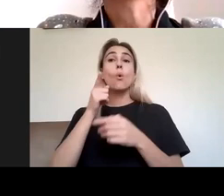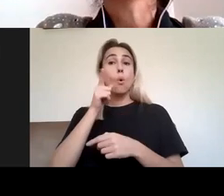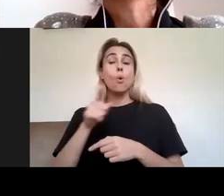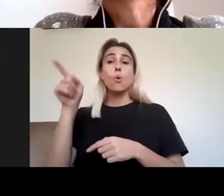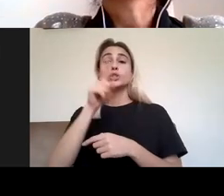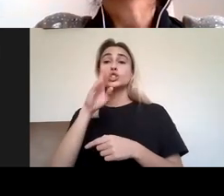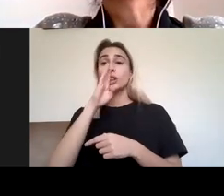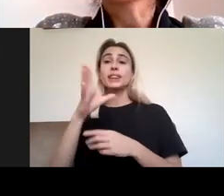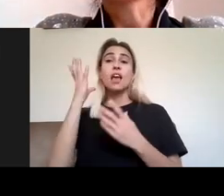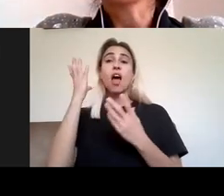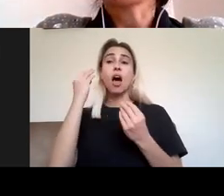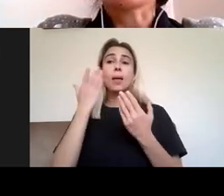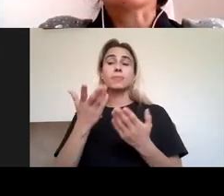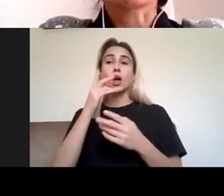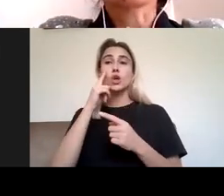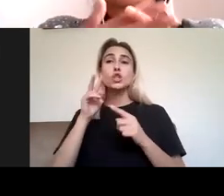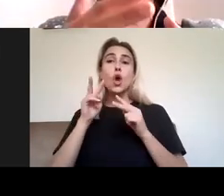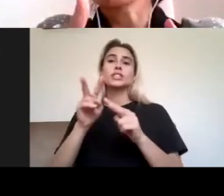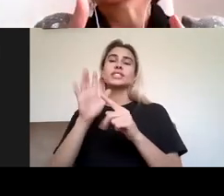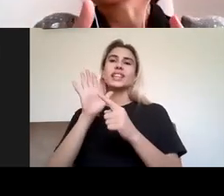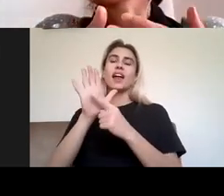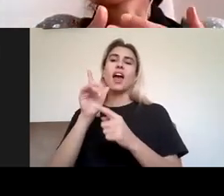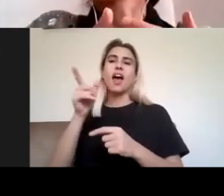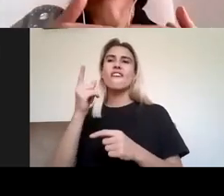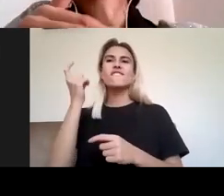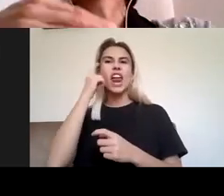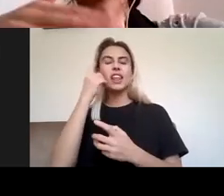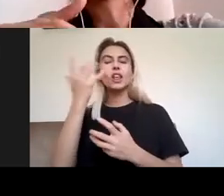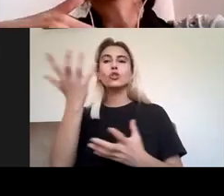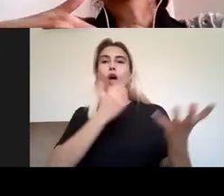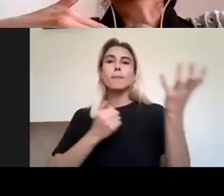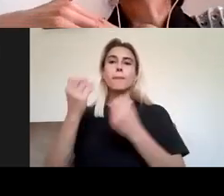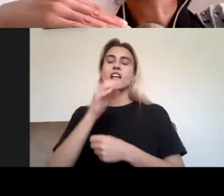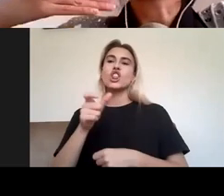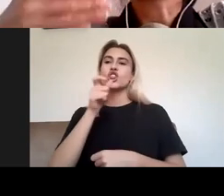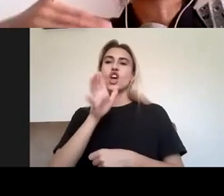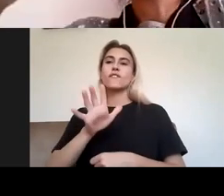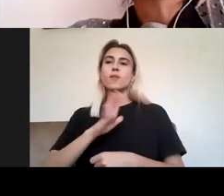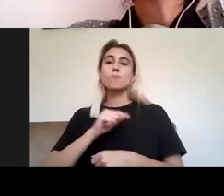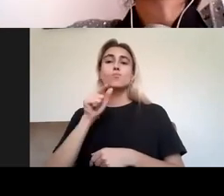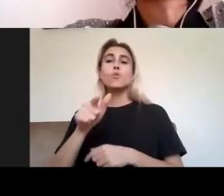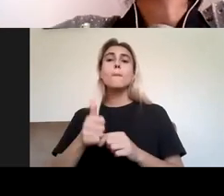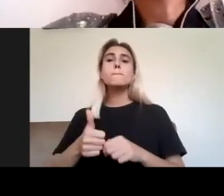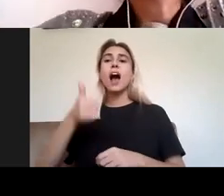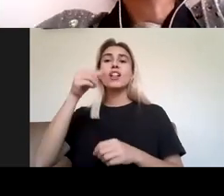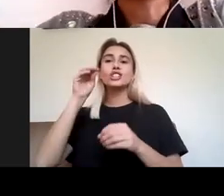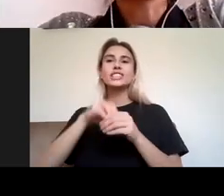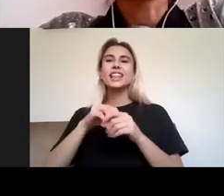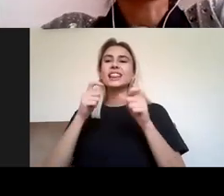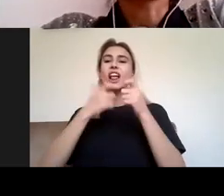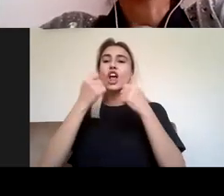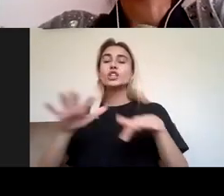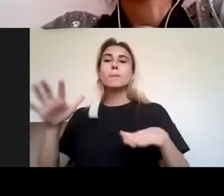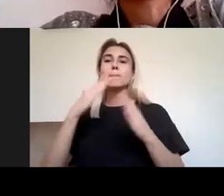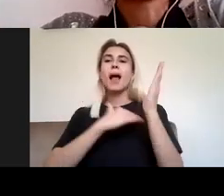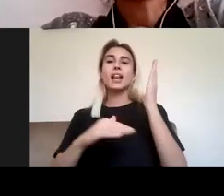anlamda bir göstergeye ihtiyacı var, veri toplamaya ihtiyacı var. Bu ve bunların artık bakanlık nezdinde bir strateji belgesinin içine girmiş